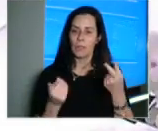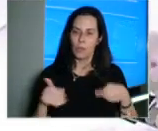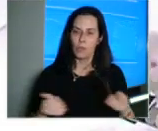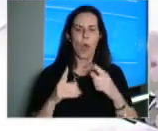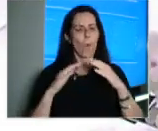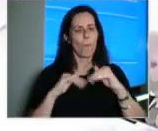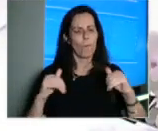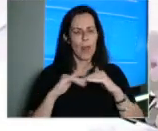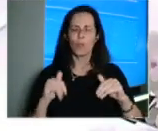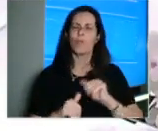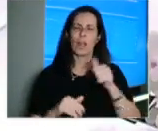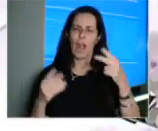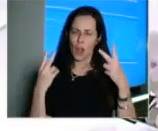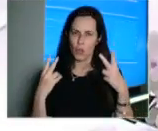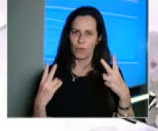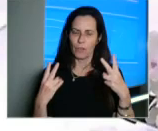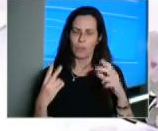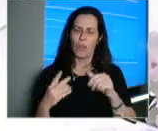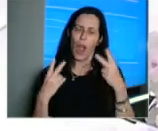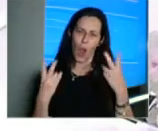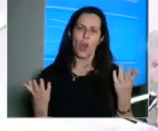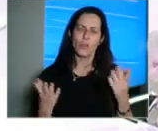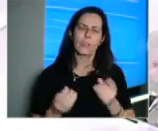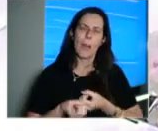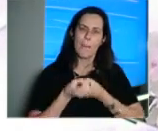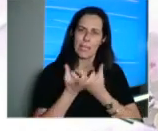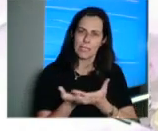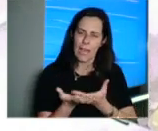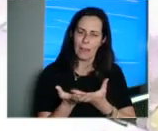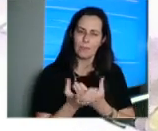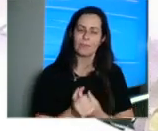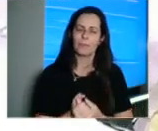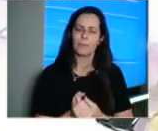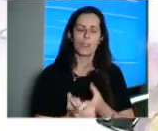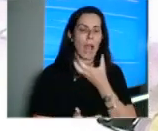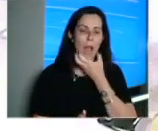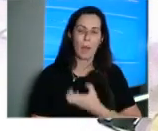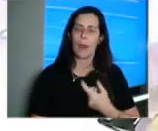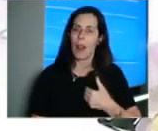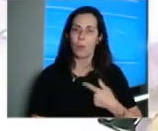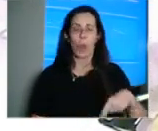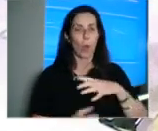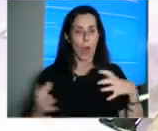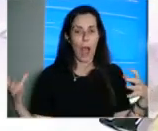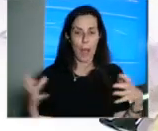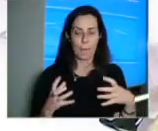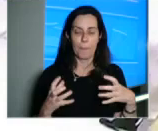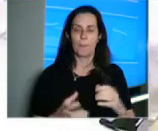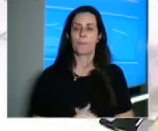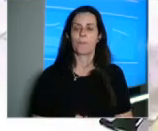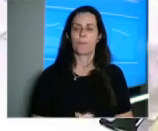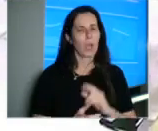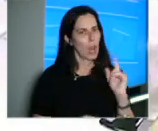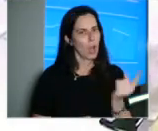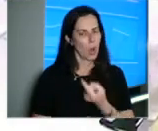המופלטות המסורתיות, אבל בעיקר, והחשוב שבהם זה המסר של הרבנים לנו, לעם, לשלוחי הציבור,